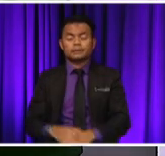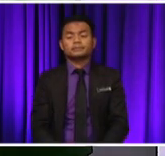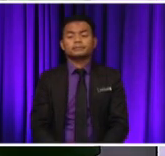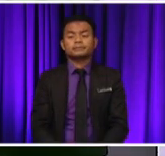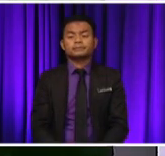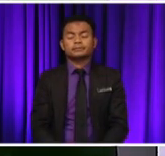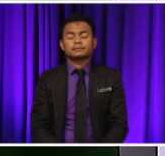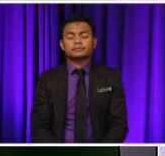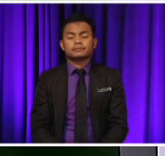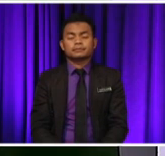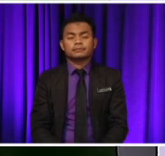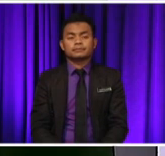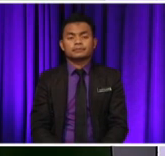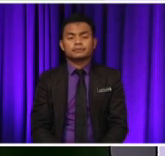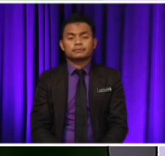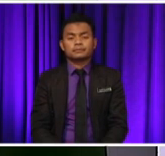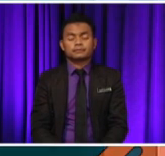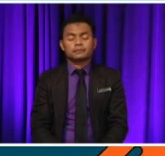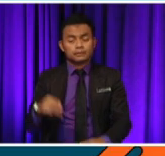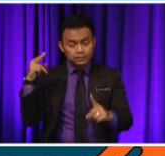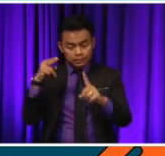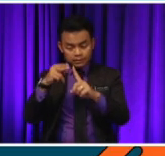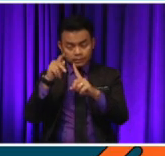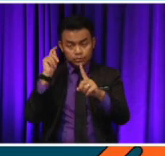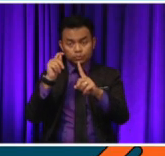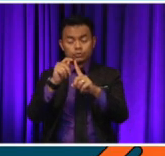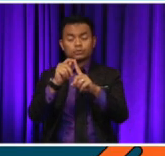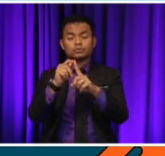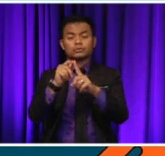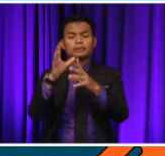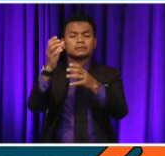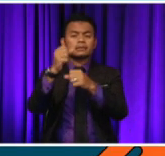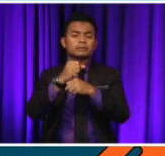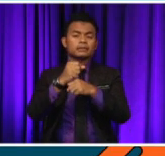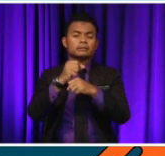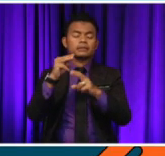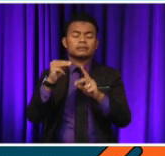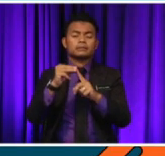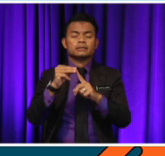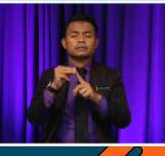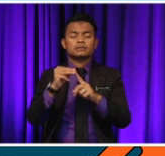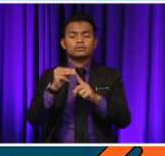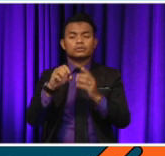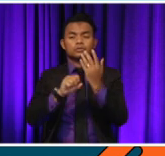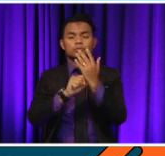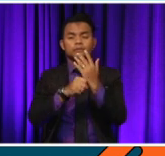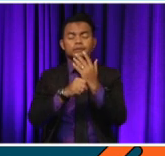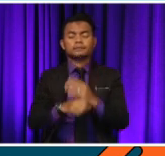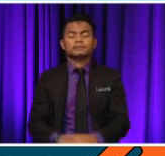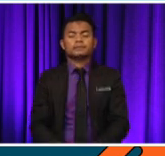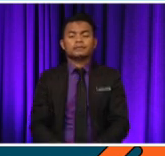yaitu penyediaan hal itu 7 pencapaian Matraman organisasi penyelarasan sumber hasil yang